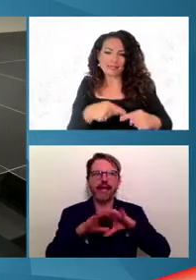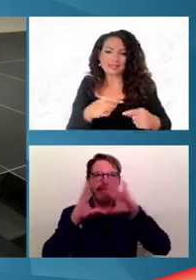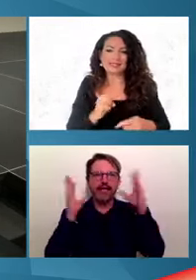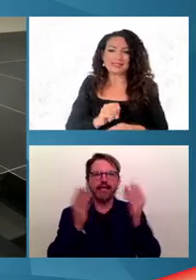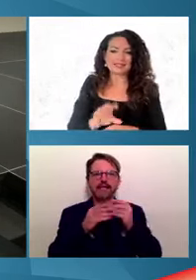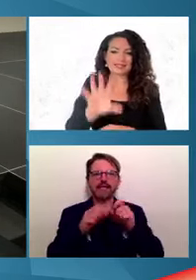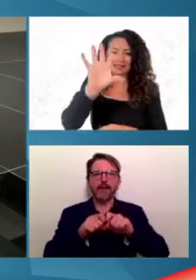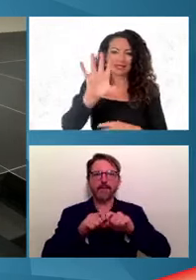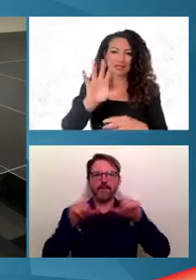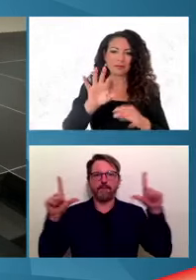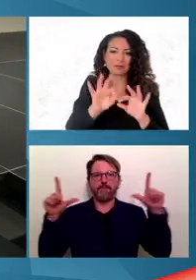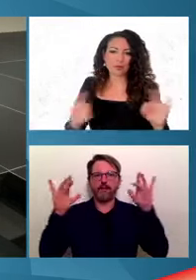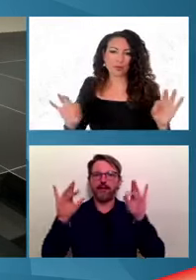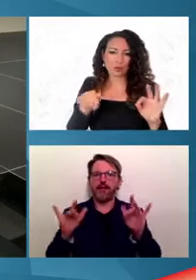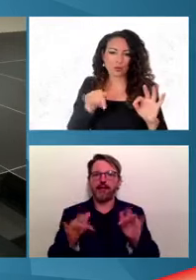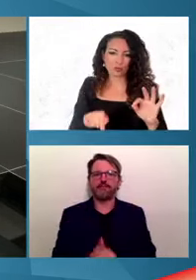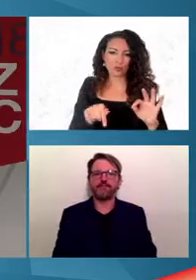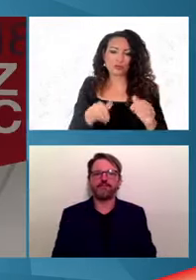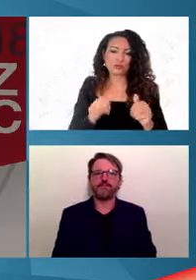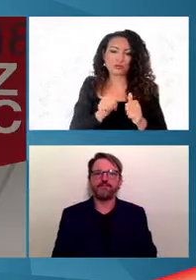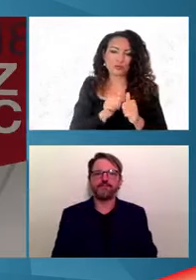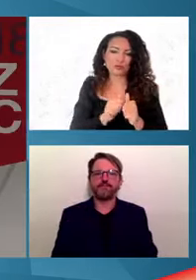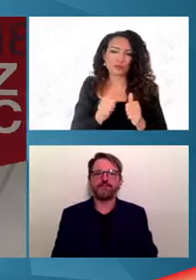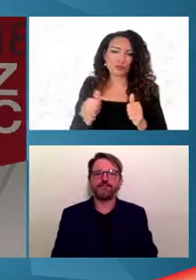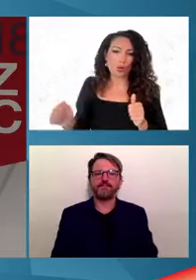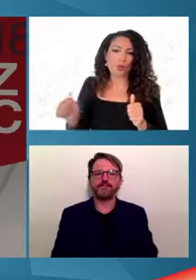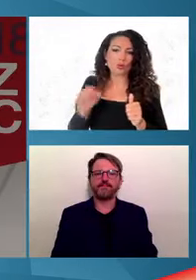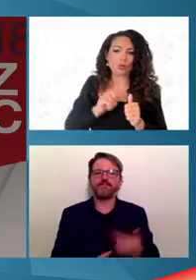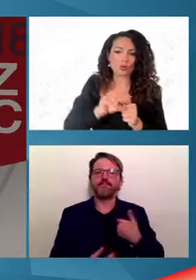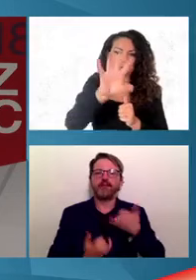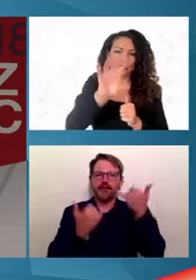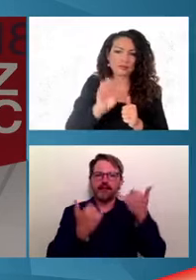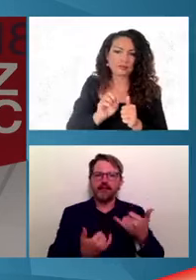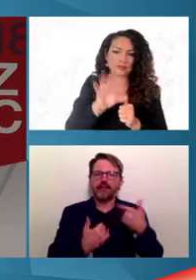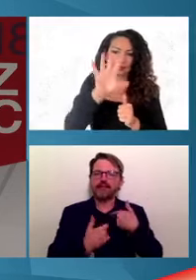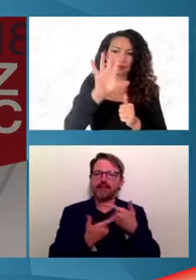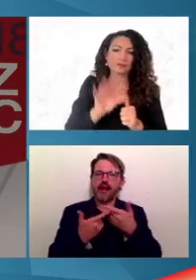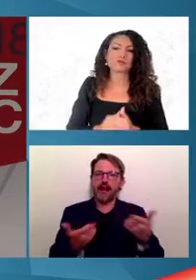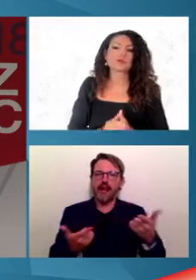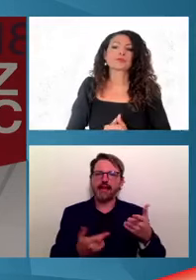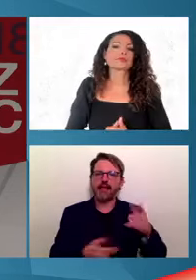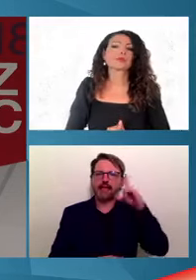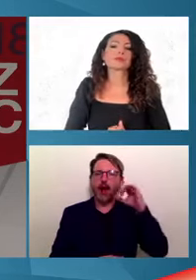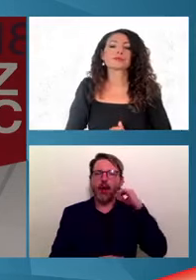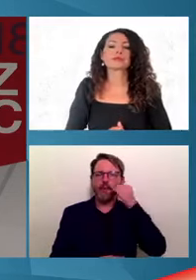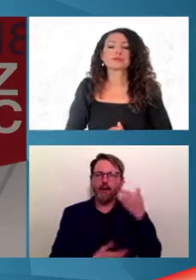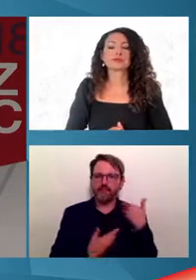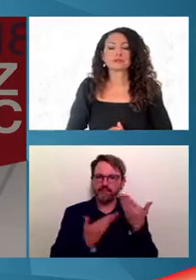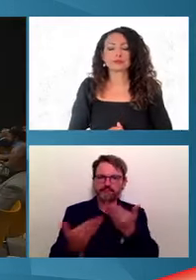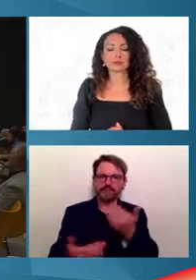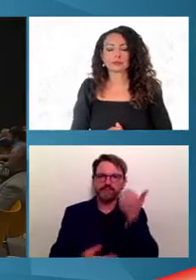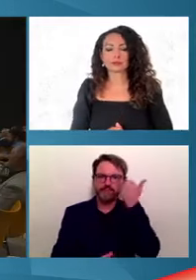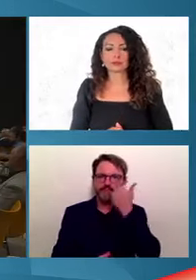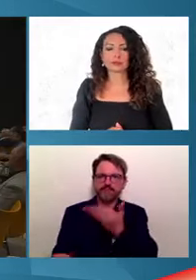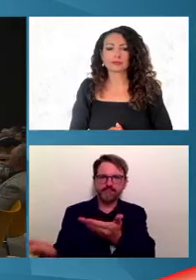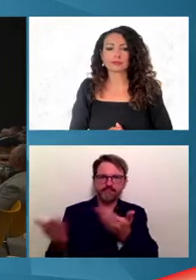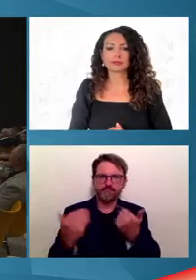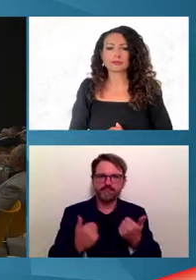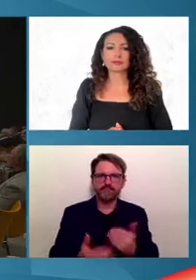entsteht. Zum Auftakt darf ich nun Landeshauptmann Arno Kompatscher nach vorne bitten.